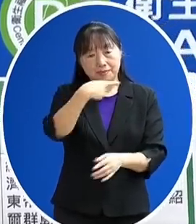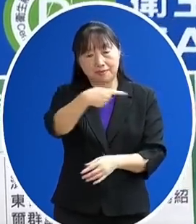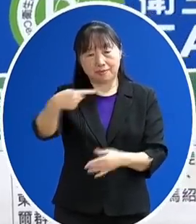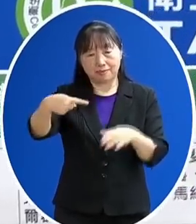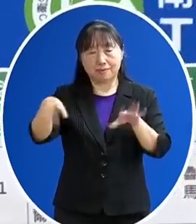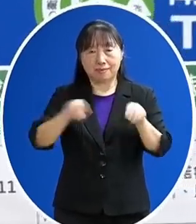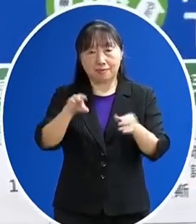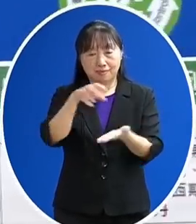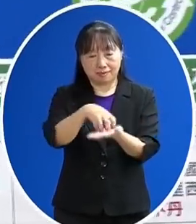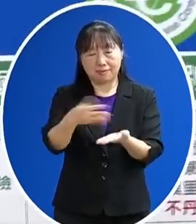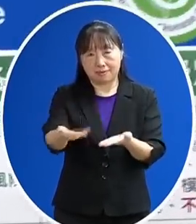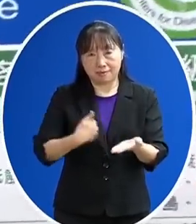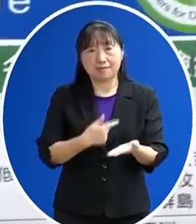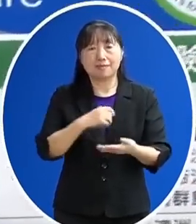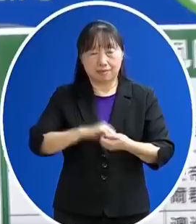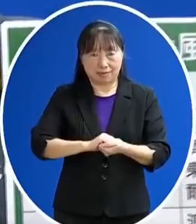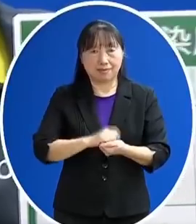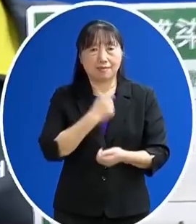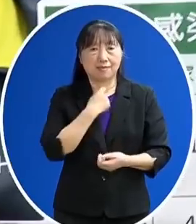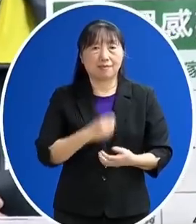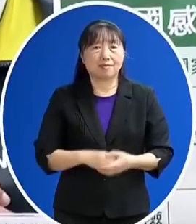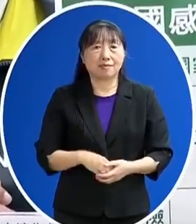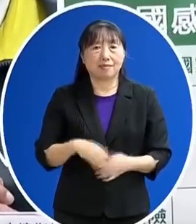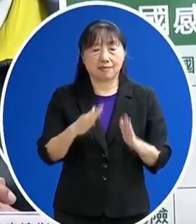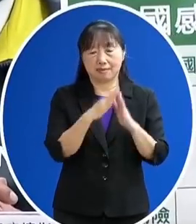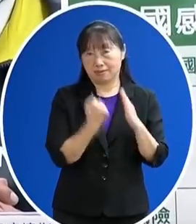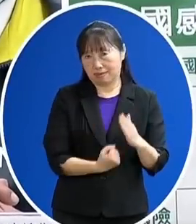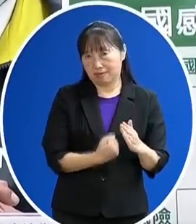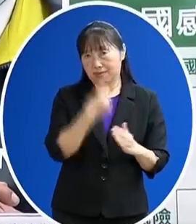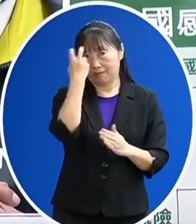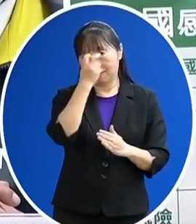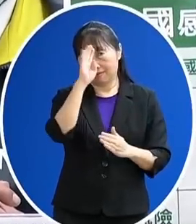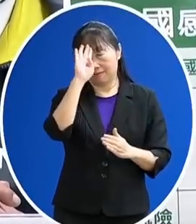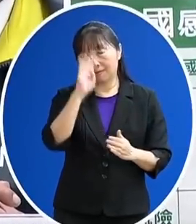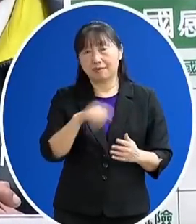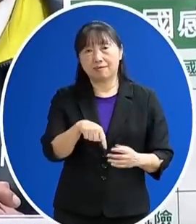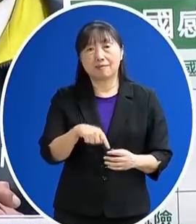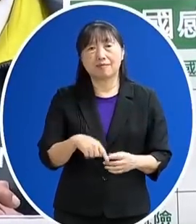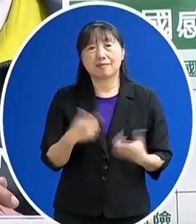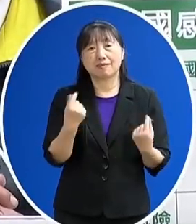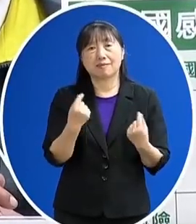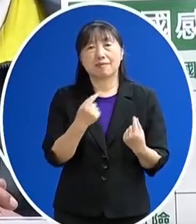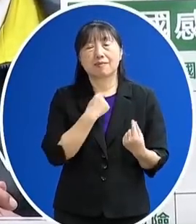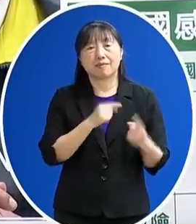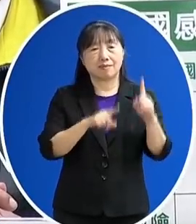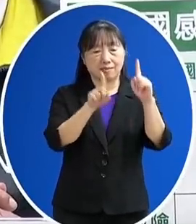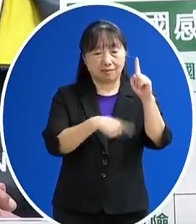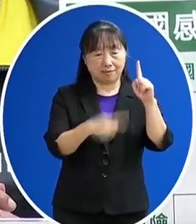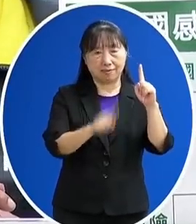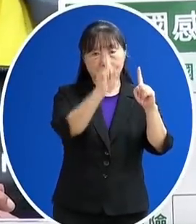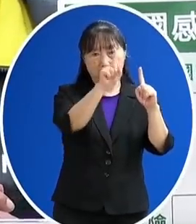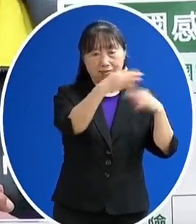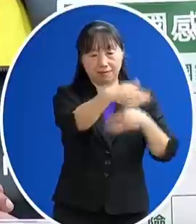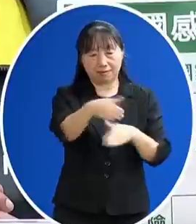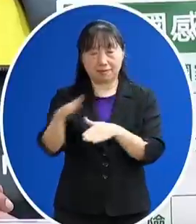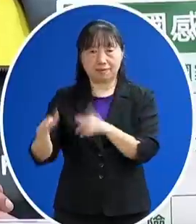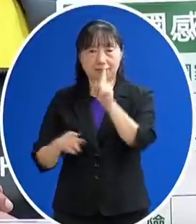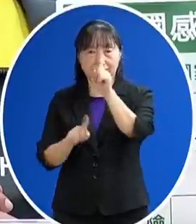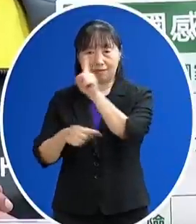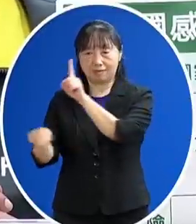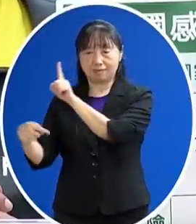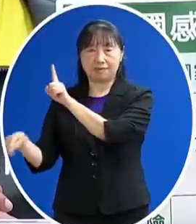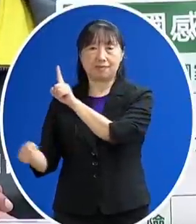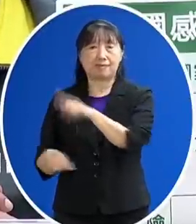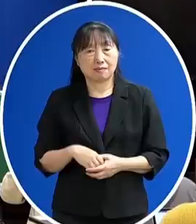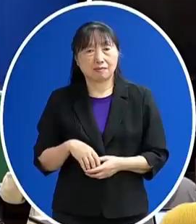的。那居家检疫，那居家检疫仍然是要求要一户一人，然后或者一